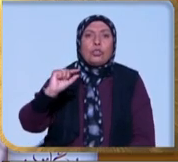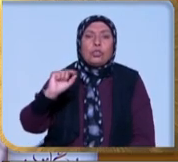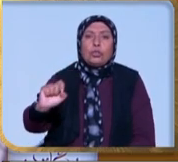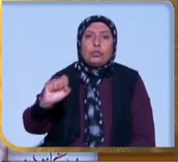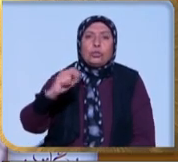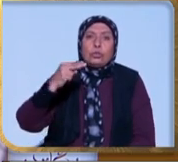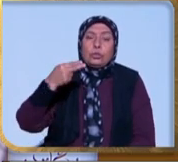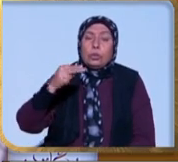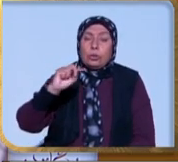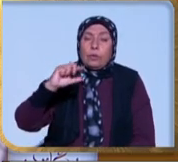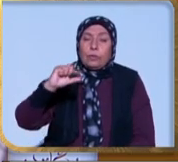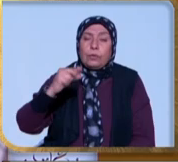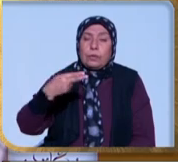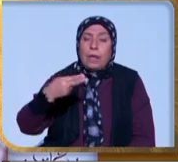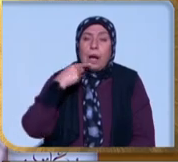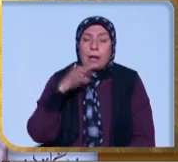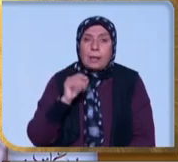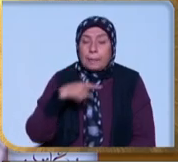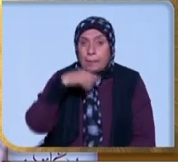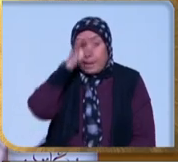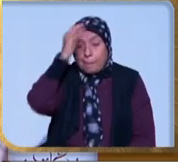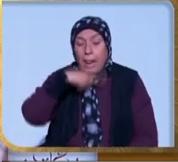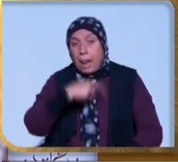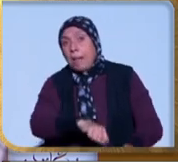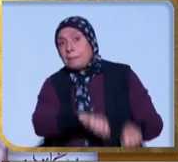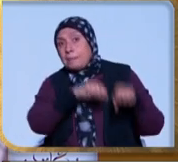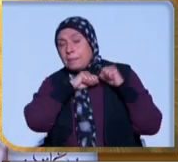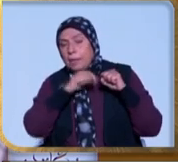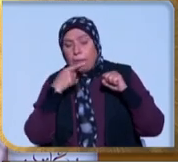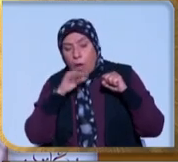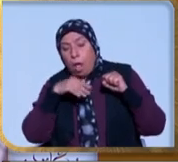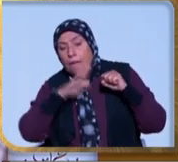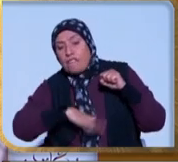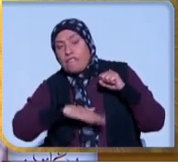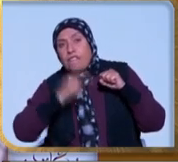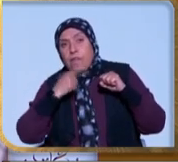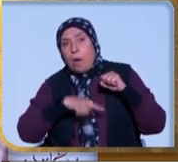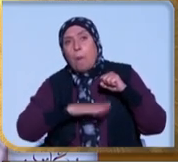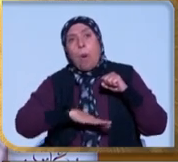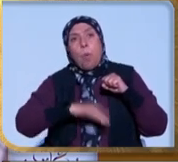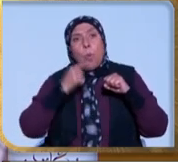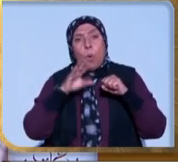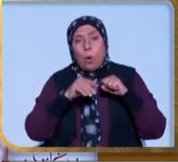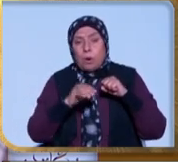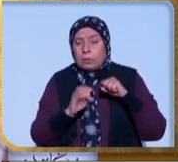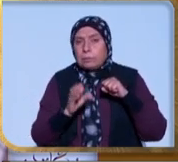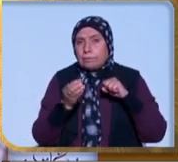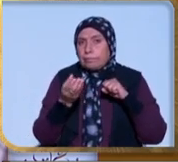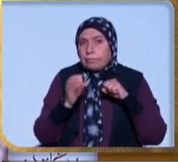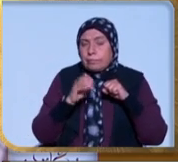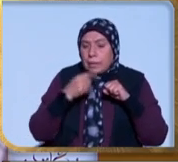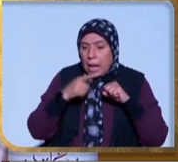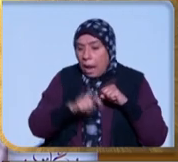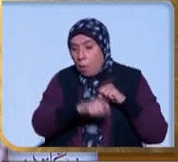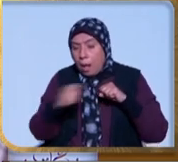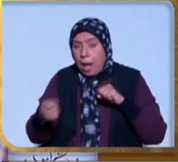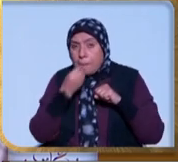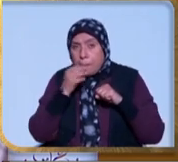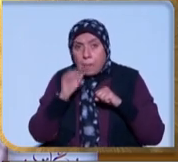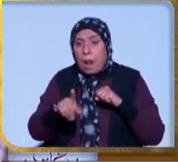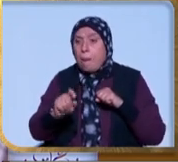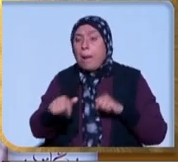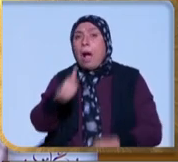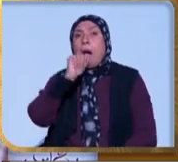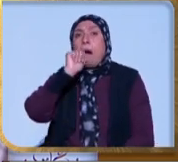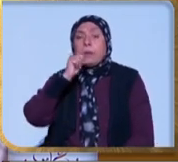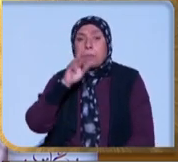حب يكشف عن غطاء حتى مغطي يلاقي فيه الضفادع قاعدة في الإناء بتاع الأكل أو بتاع الشرب، أو جاي مثلا